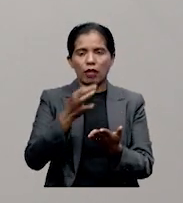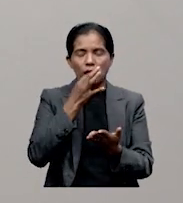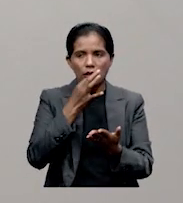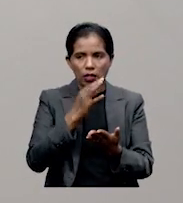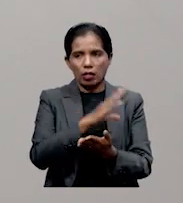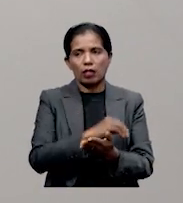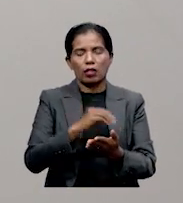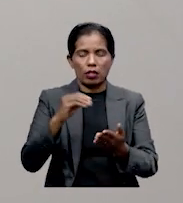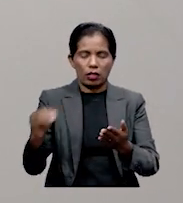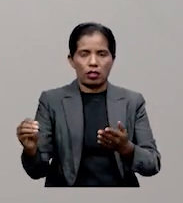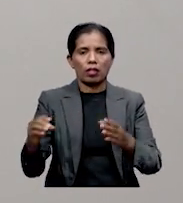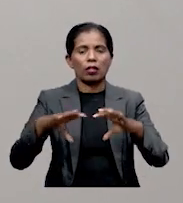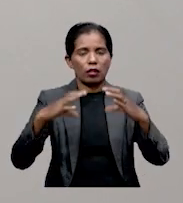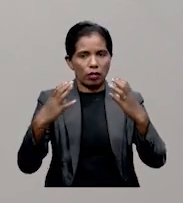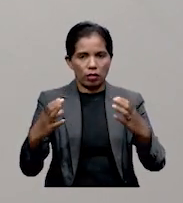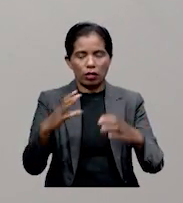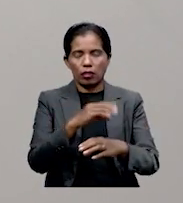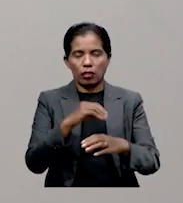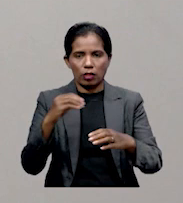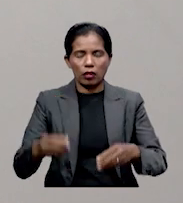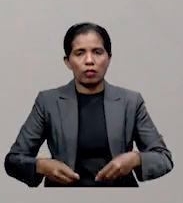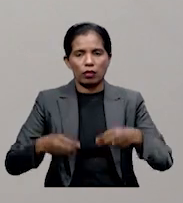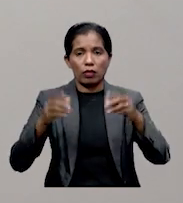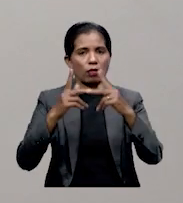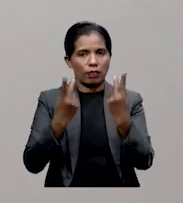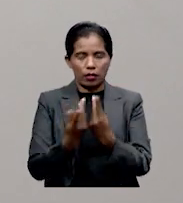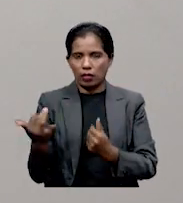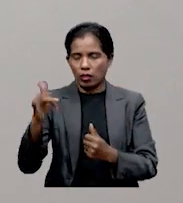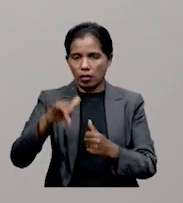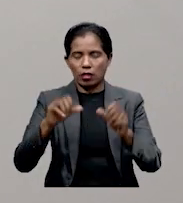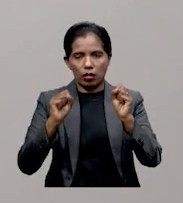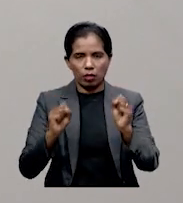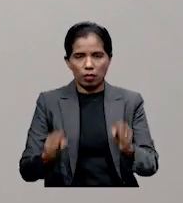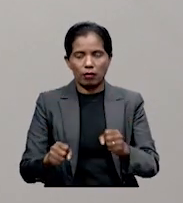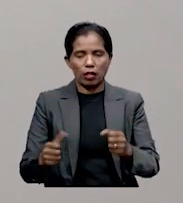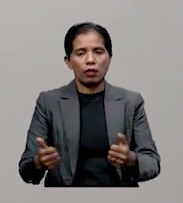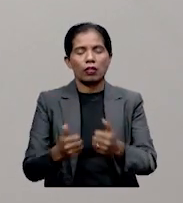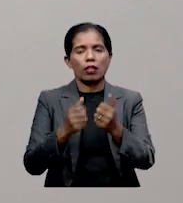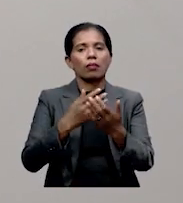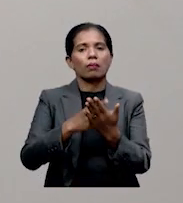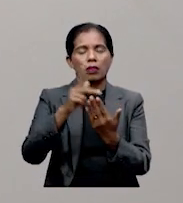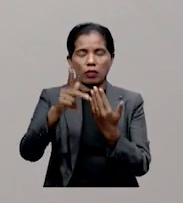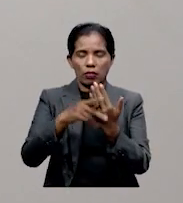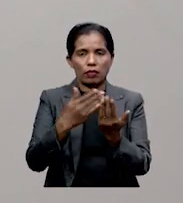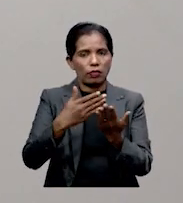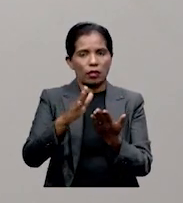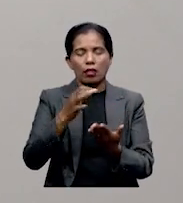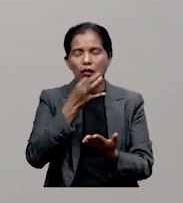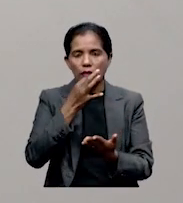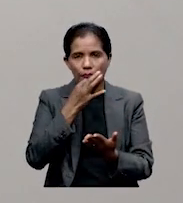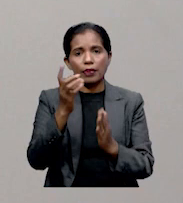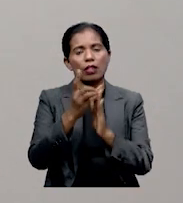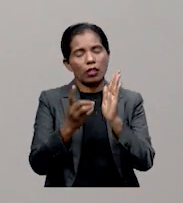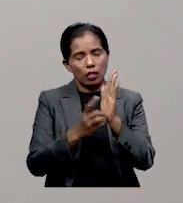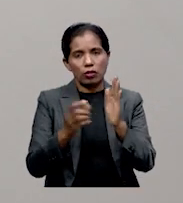kodiku komersial ni be ke permite setor pribadi sira atu bele kompete iha sistem baji ker. Mungkin dah lihat daru satu ruk katia 5